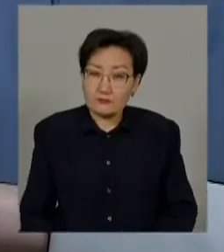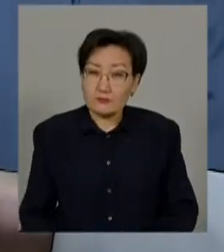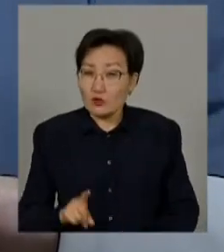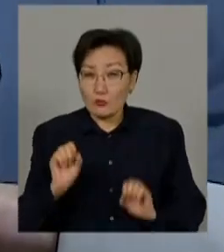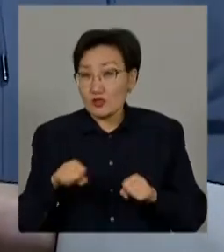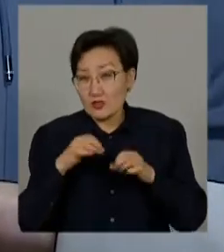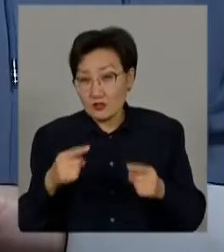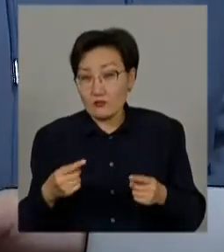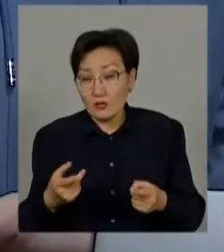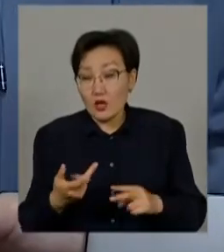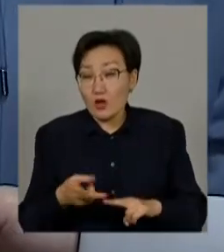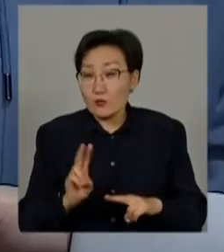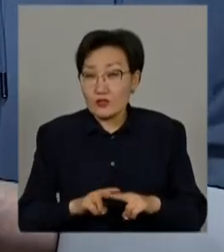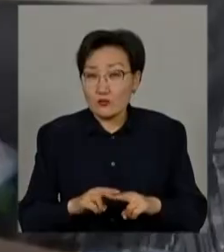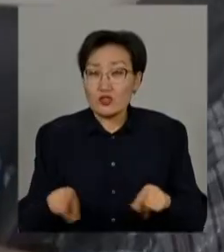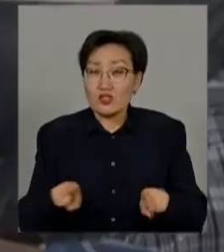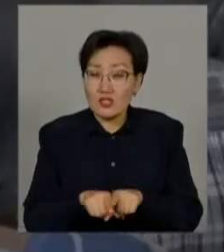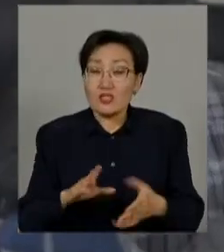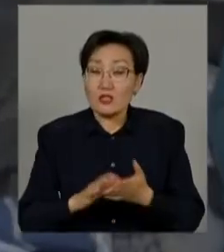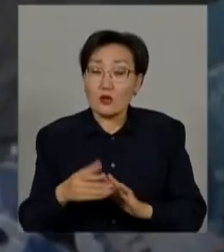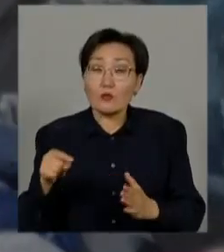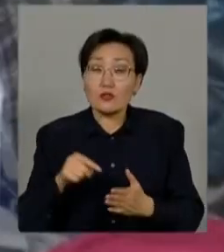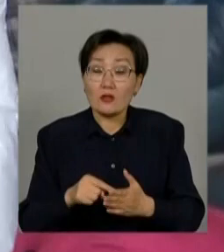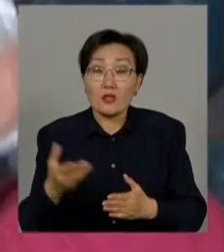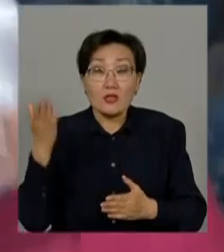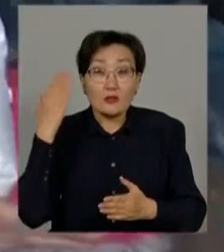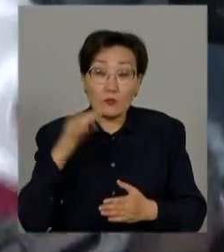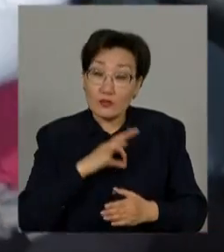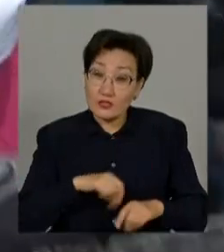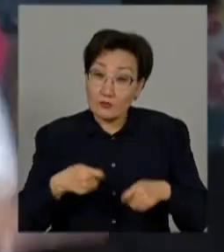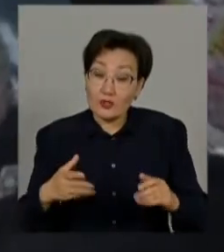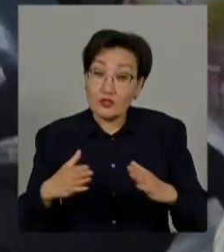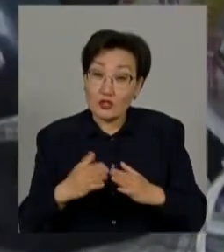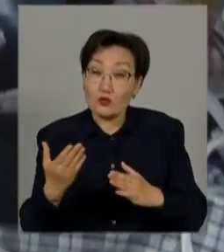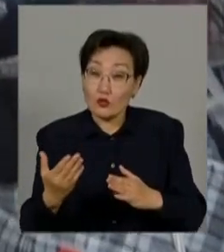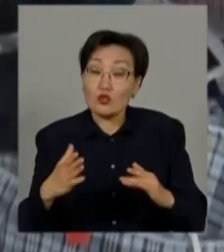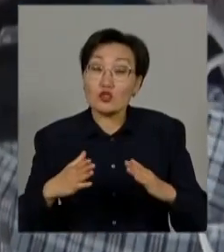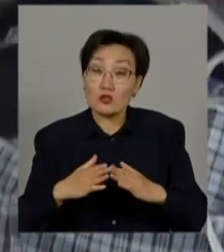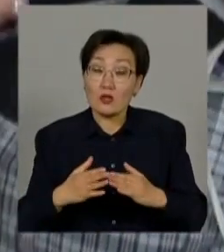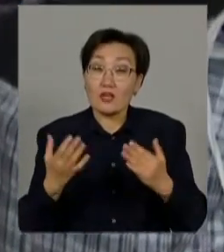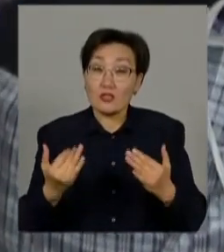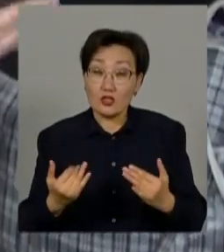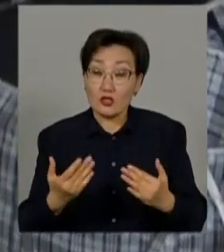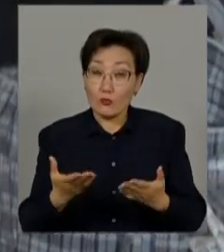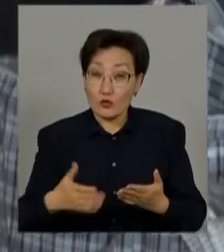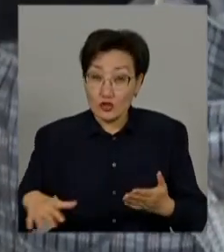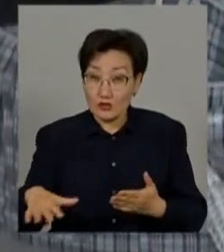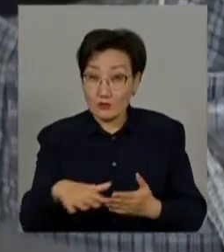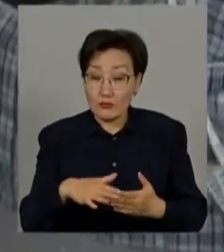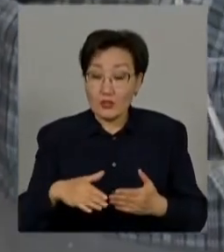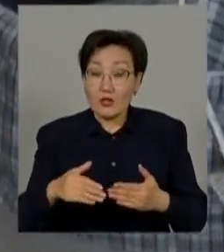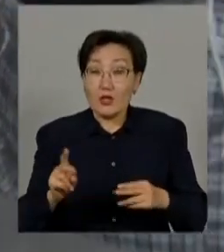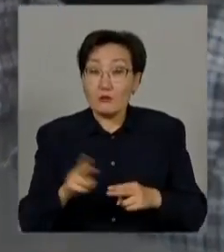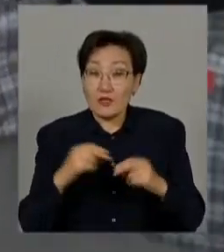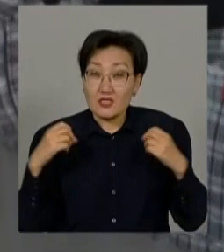айтамыз? Неге біз соншалықты бешарамыз? Таяуда ғана қолданысқа берілген баспаналардың бірі осы үй. Қазір бұл жерде сырт киімсіз